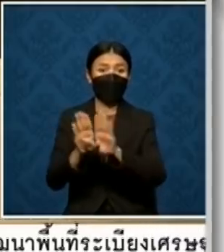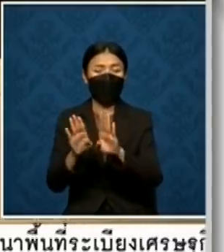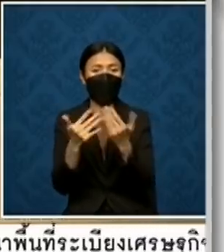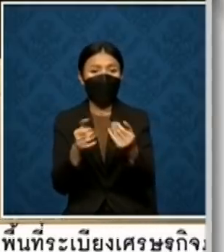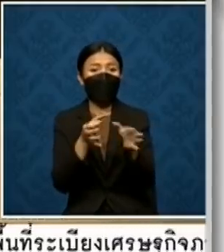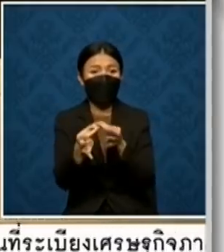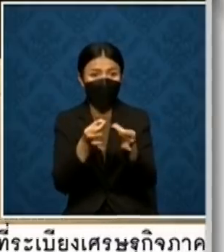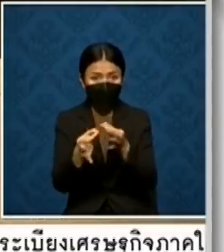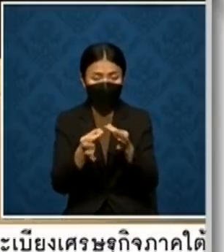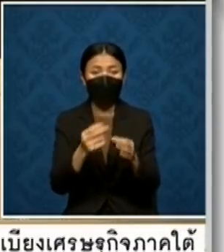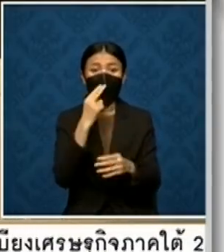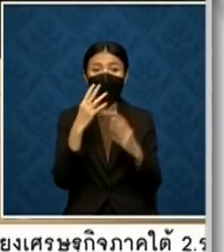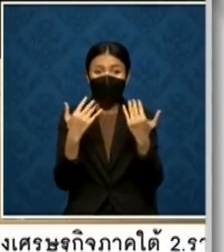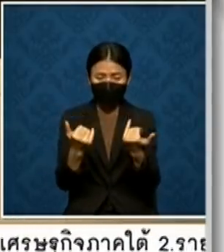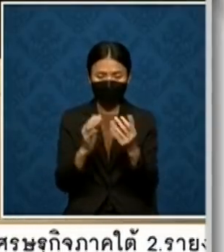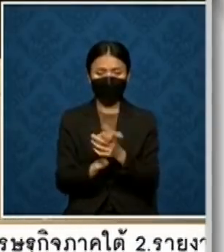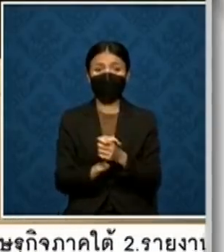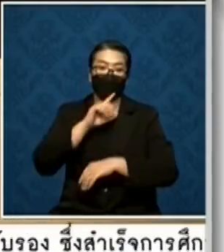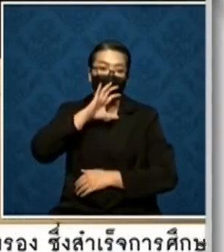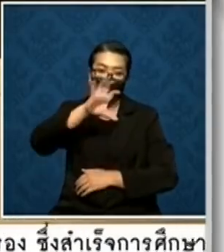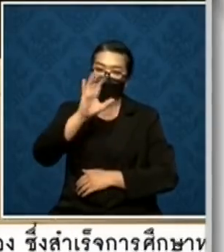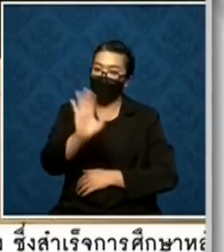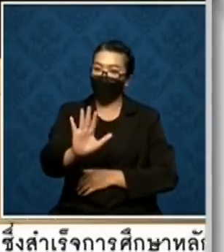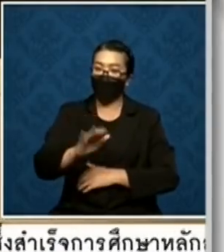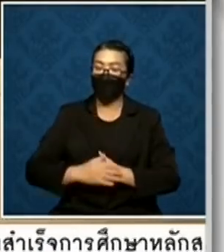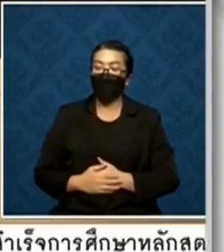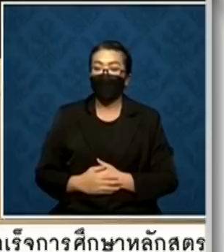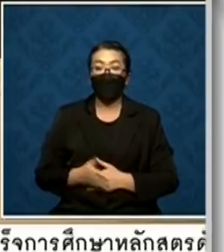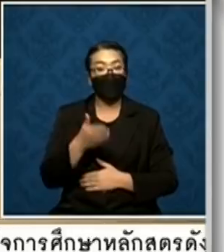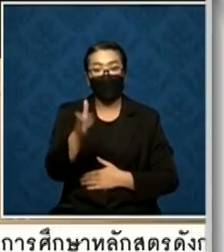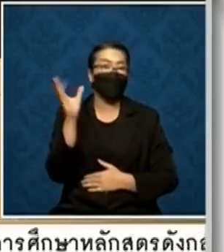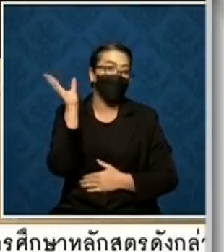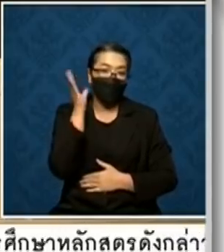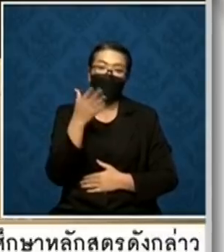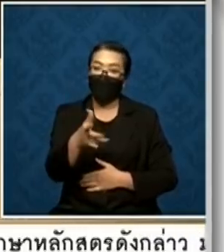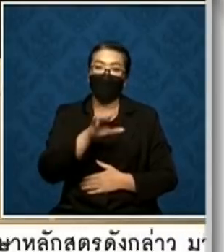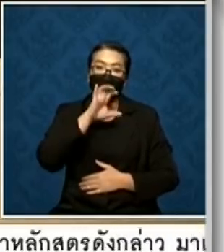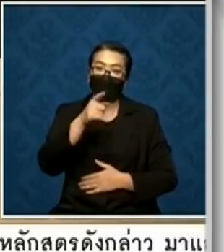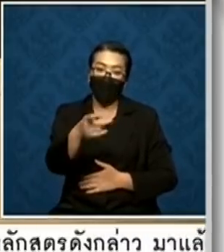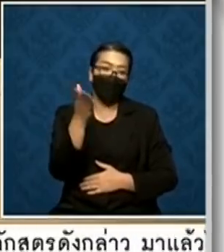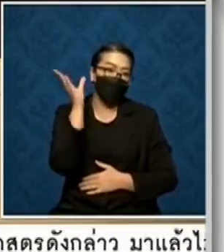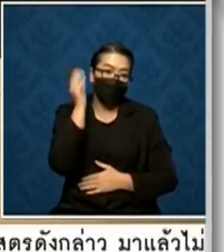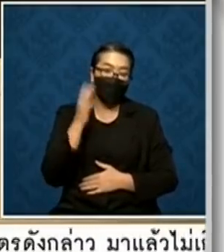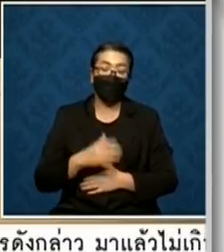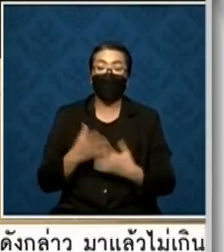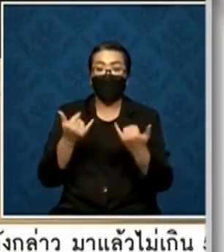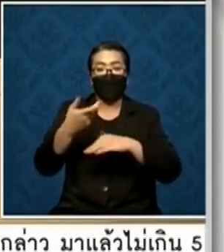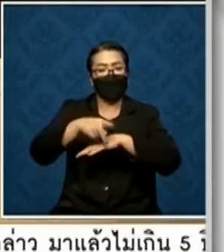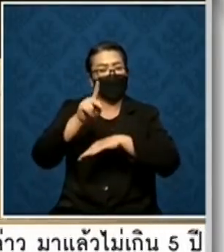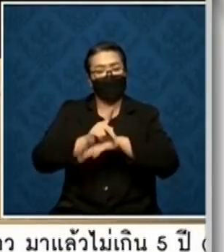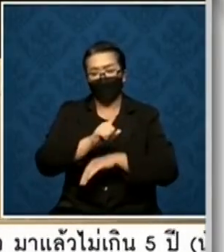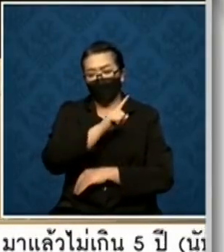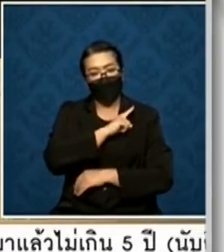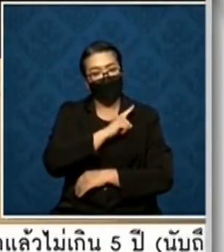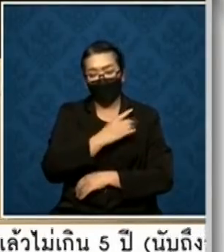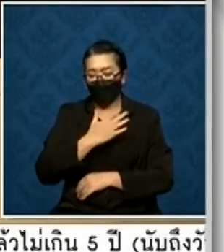ต่ว่าเดี๋ยวนี้ได้พูดทั้งหมดเพียงแต่ย่อเวลาก็ยังมาเหลือสักไม่เกิน7นาทีในทั่วไป